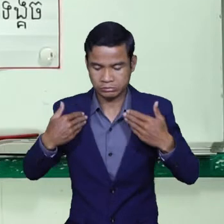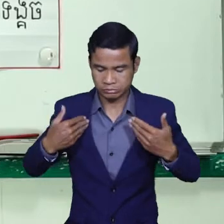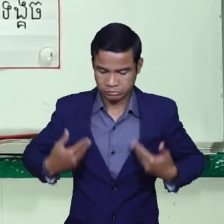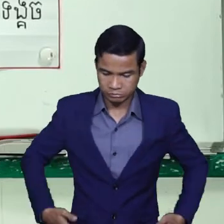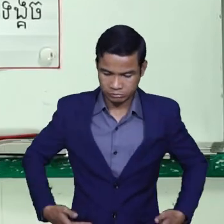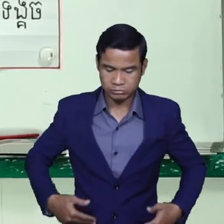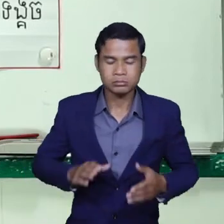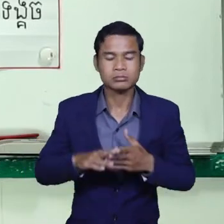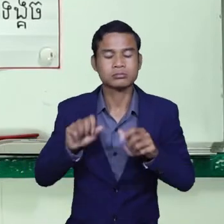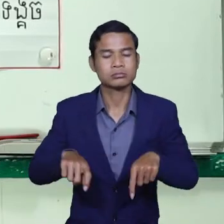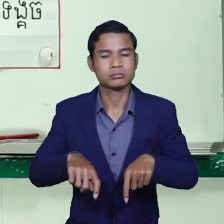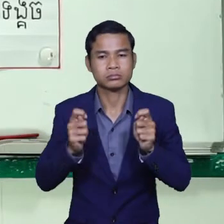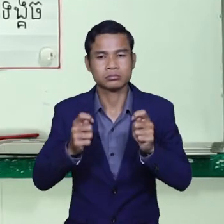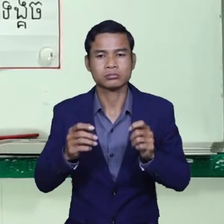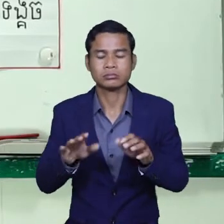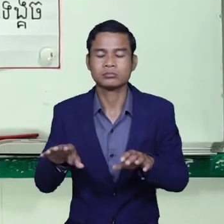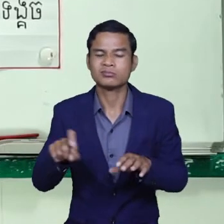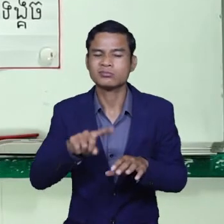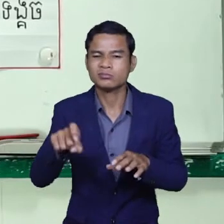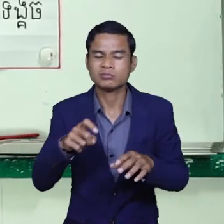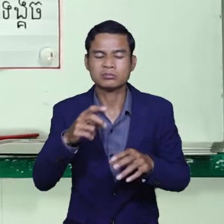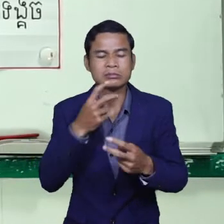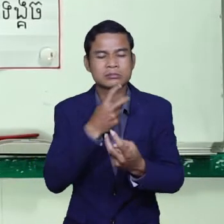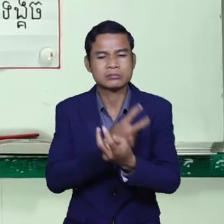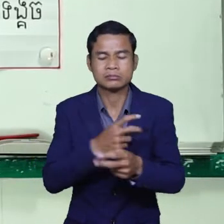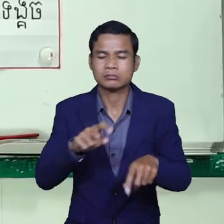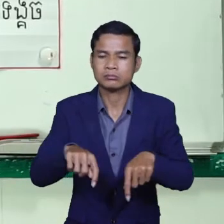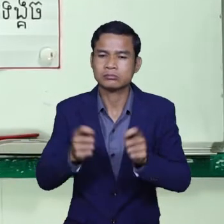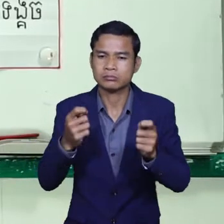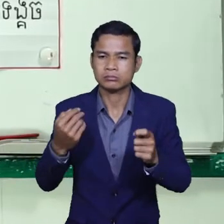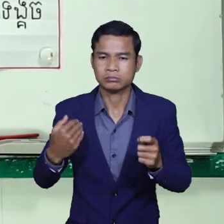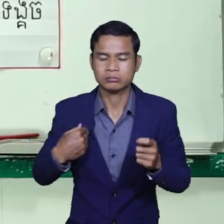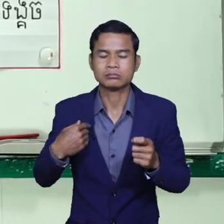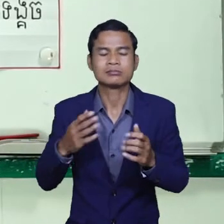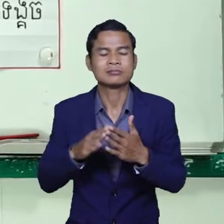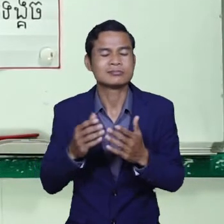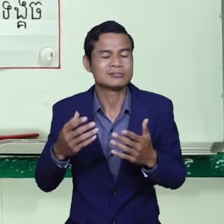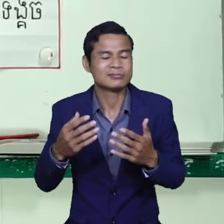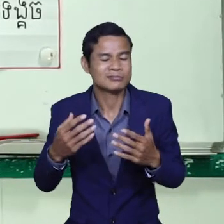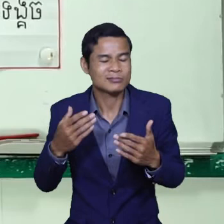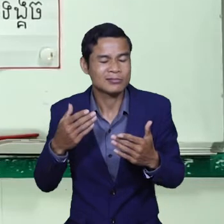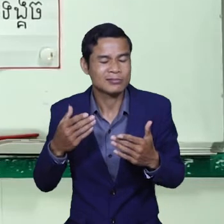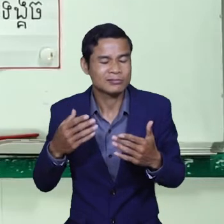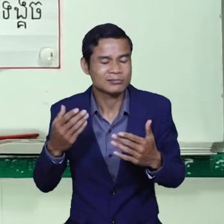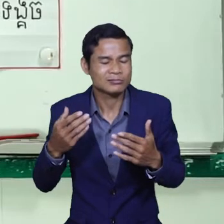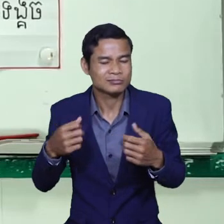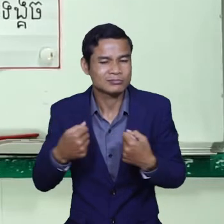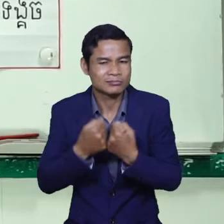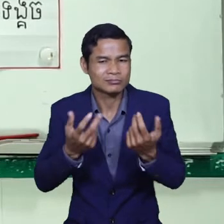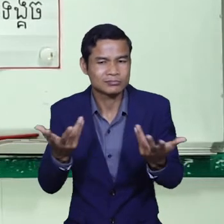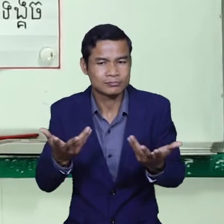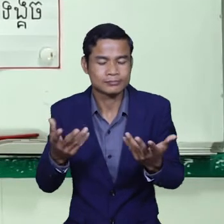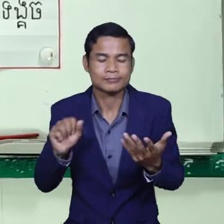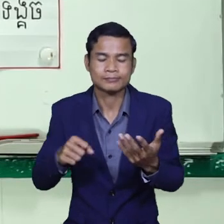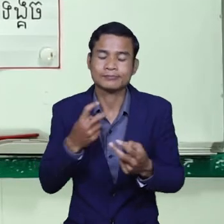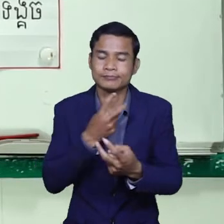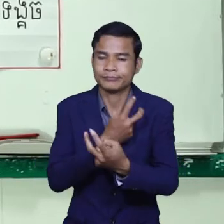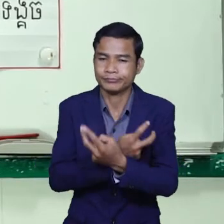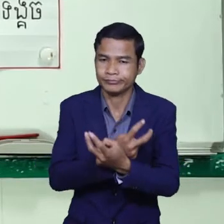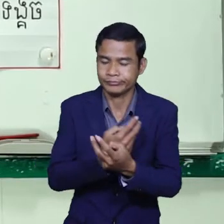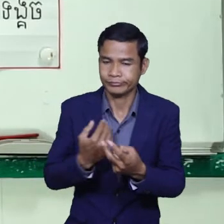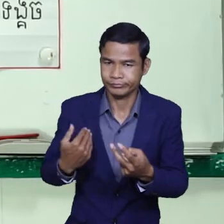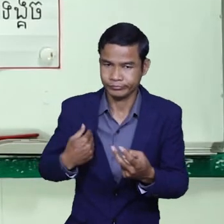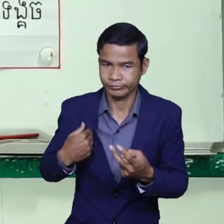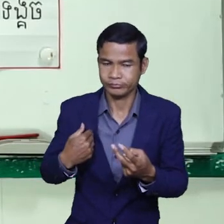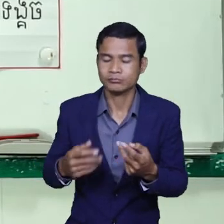mùi chẳng chẳng ta ca để dưỡng bạc chẳng nắng ta chẳng nó vì miền khu thân nặng định đạch là con chả chẳng nắng cứ ai miền chả